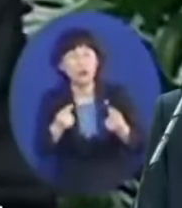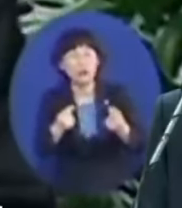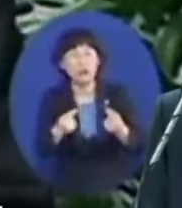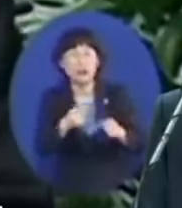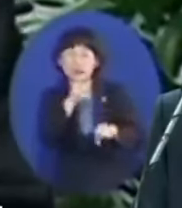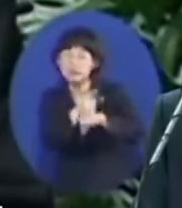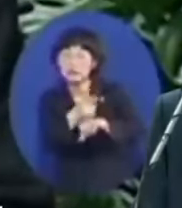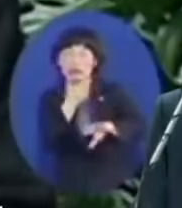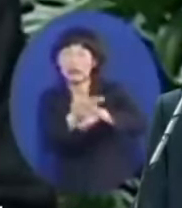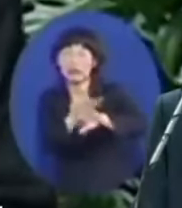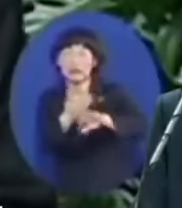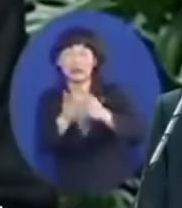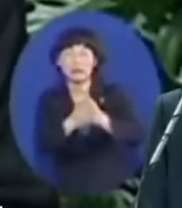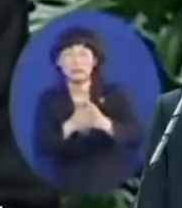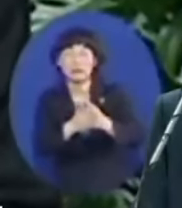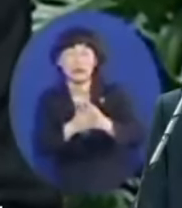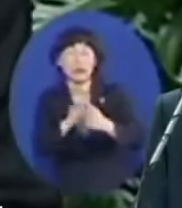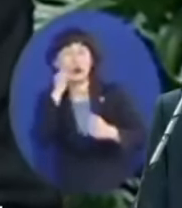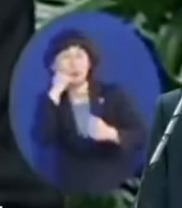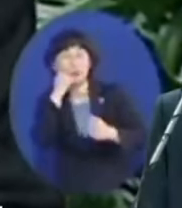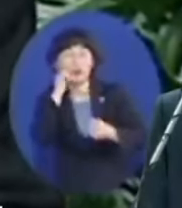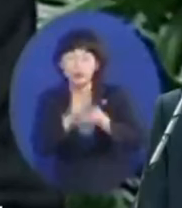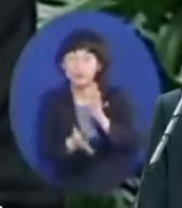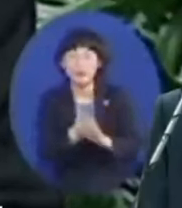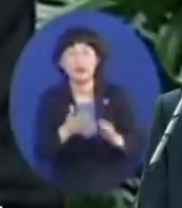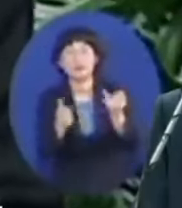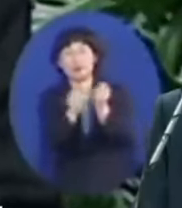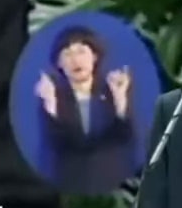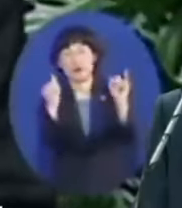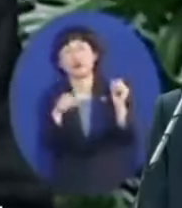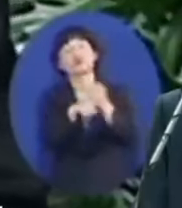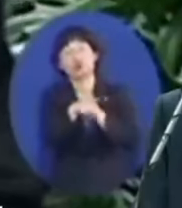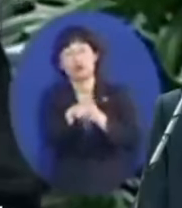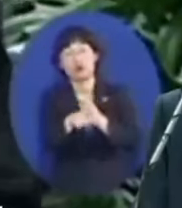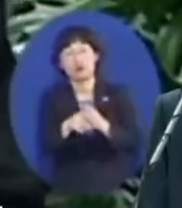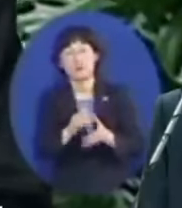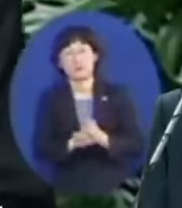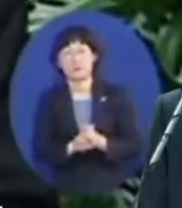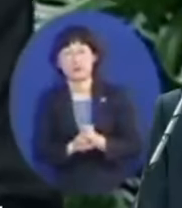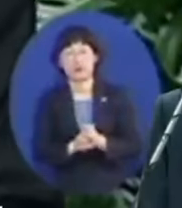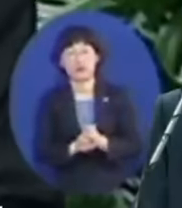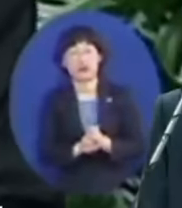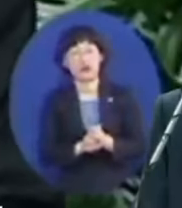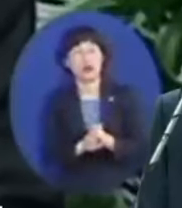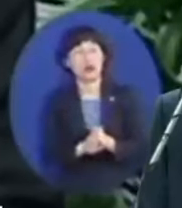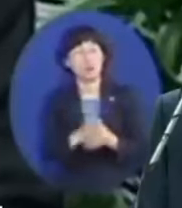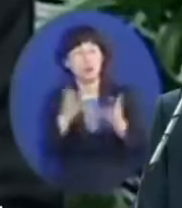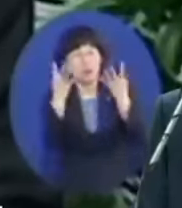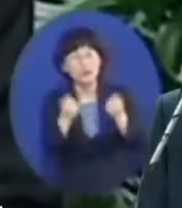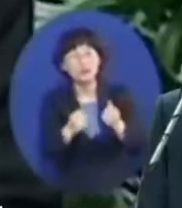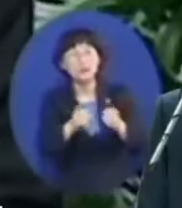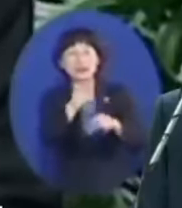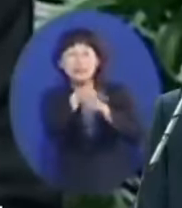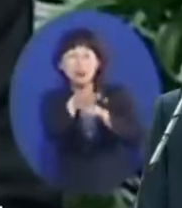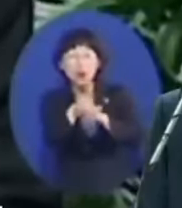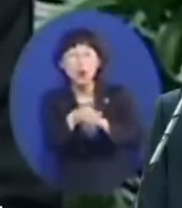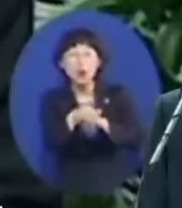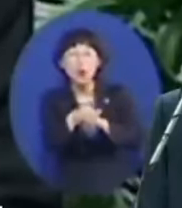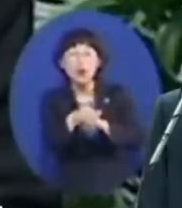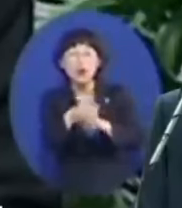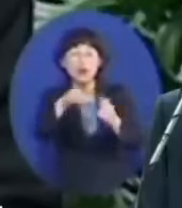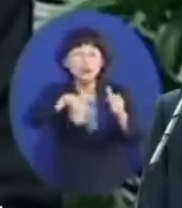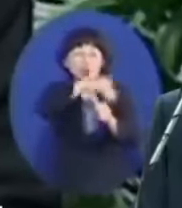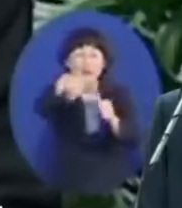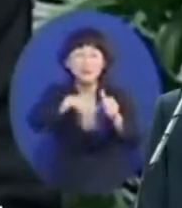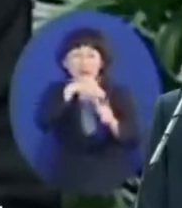섞이지를 않는다. 그러니 할 수 없이 헤어지는 것입니다. 많은 시골 총각들이 호기심 반